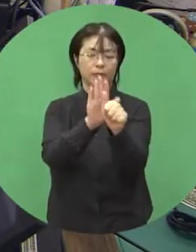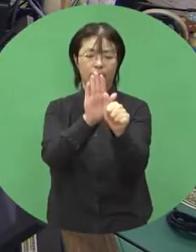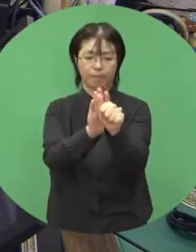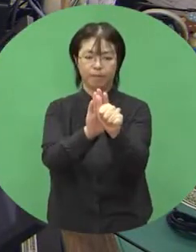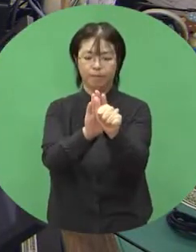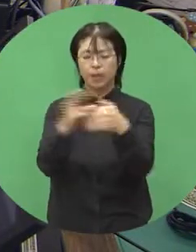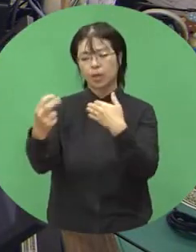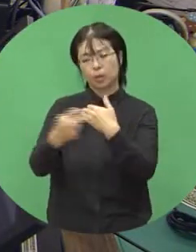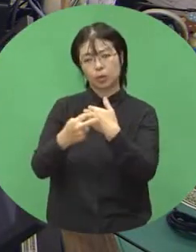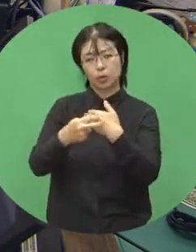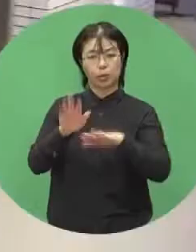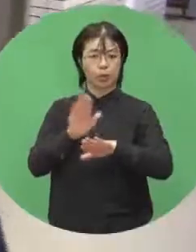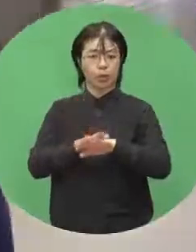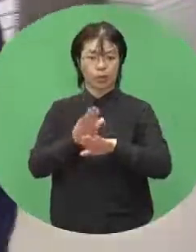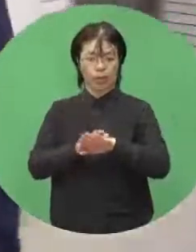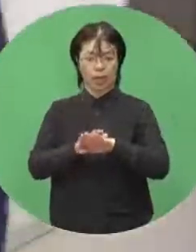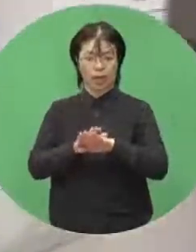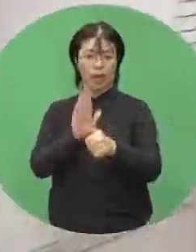ています。